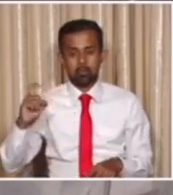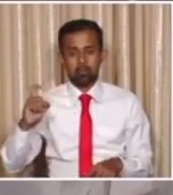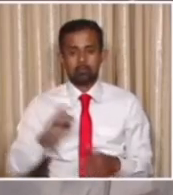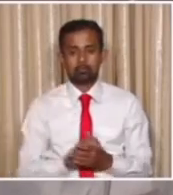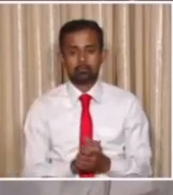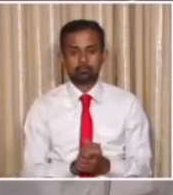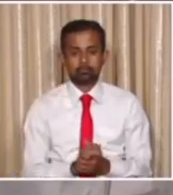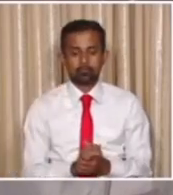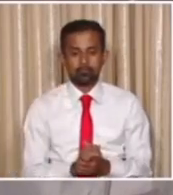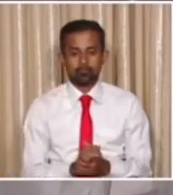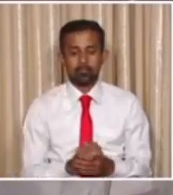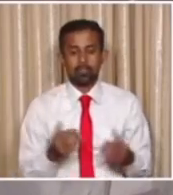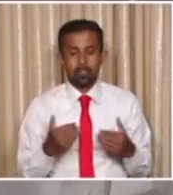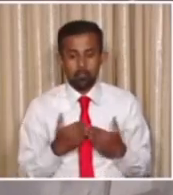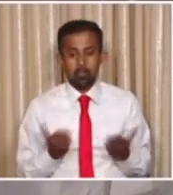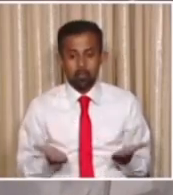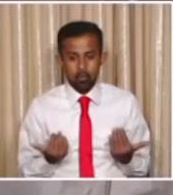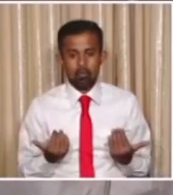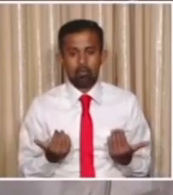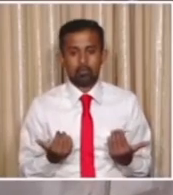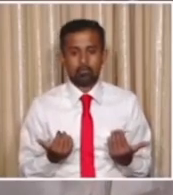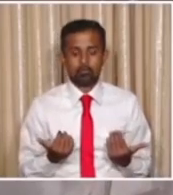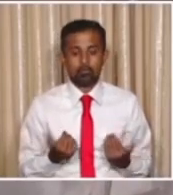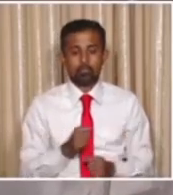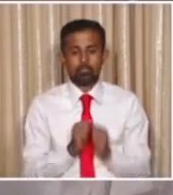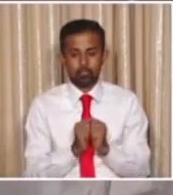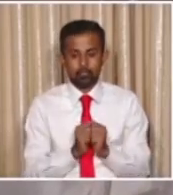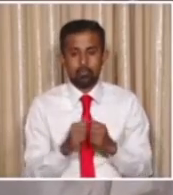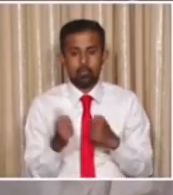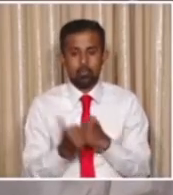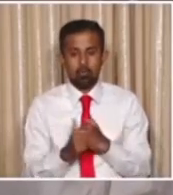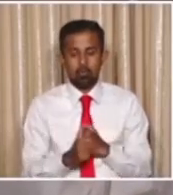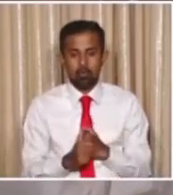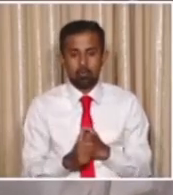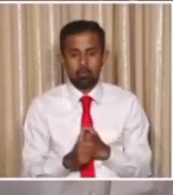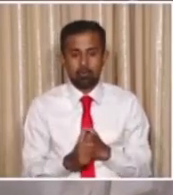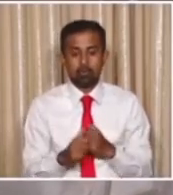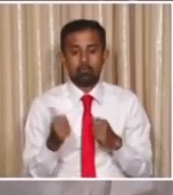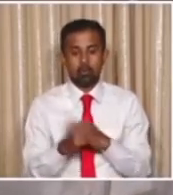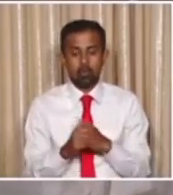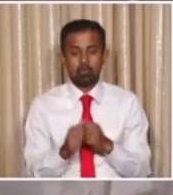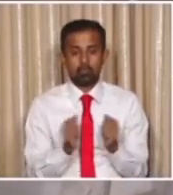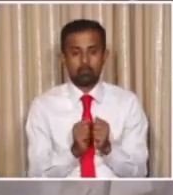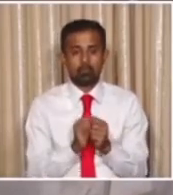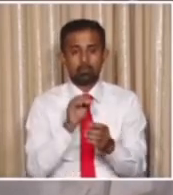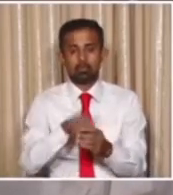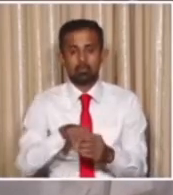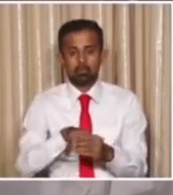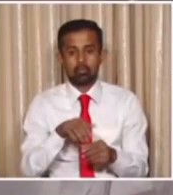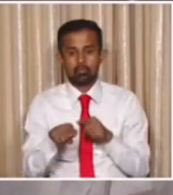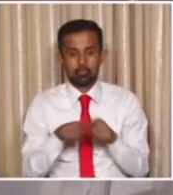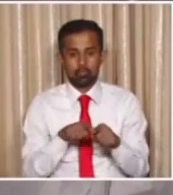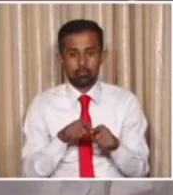15,000ක් කියන්නේ. අපිට කළ යුතුව තිබුණේ මේ රැකියා උත්පාදනය සහ නිෂ්පාදන ක්‍රියාවලියට දායක වෙන ආකාරයට